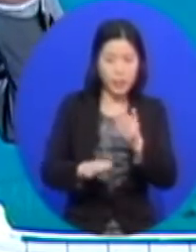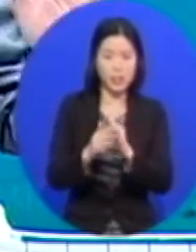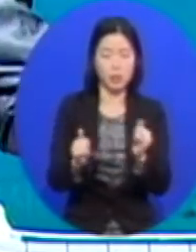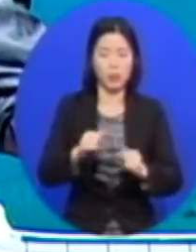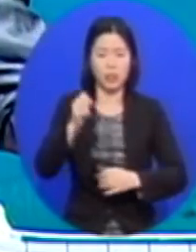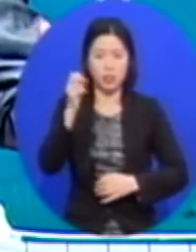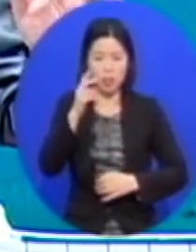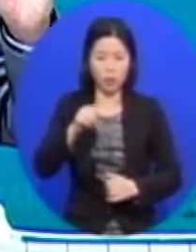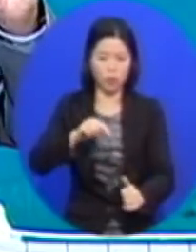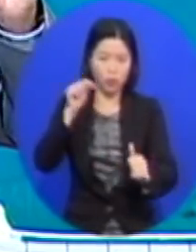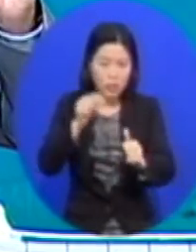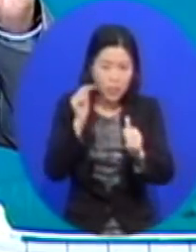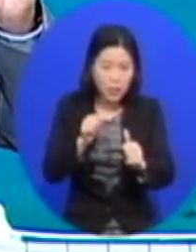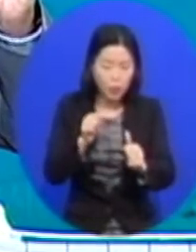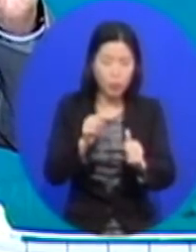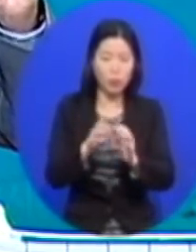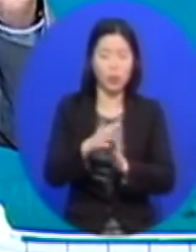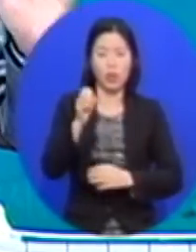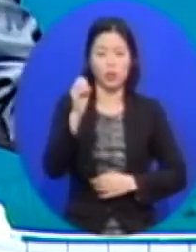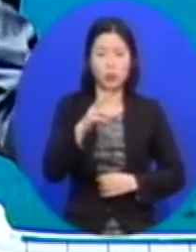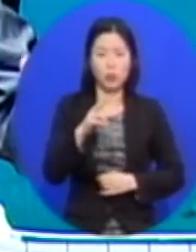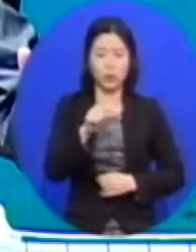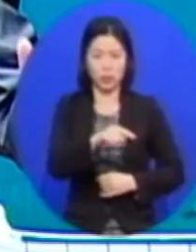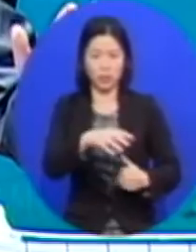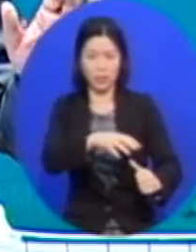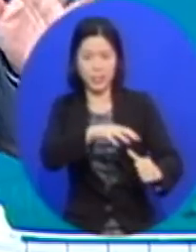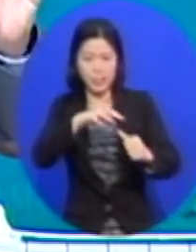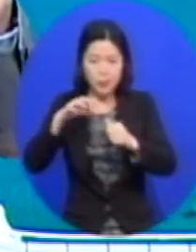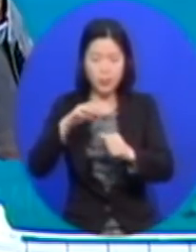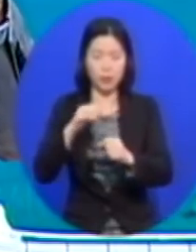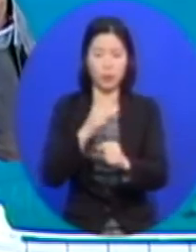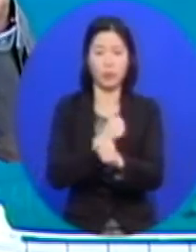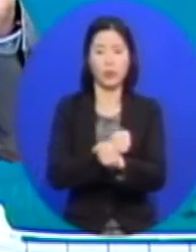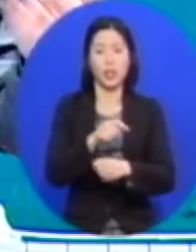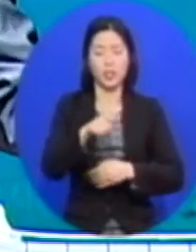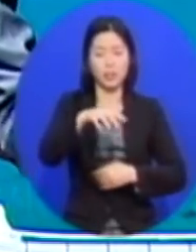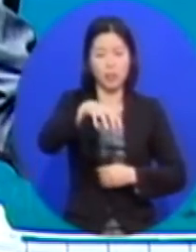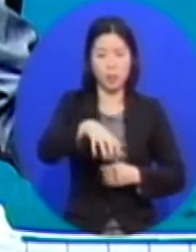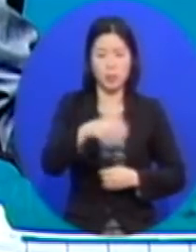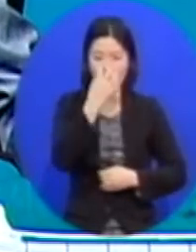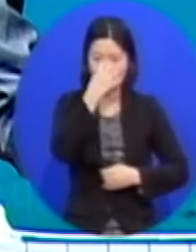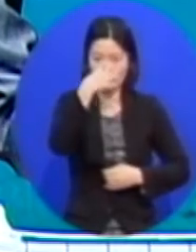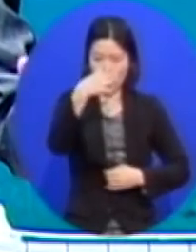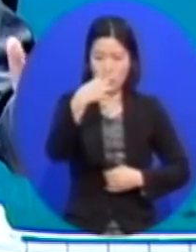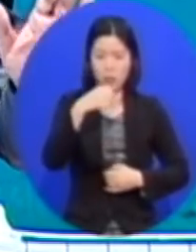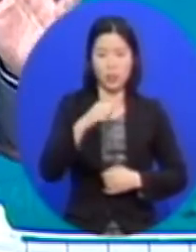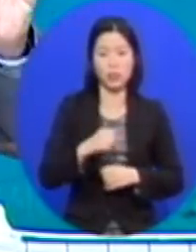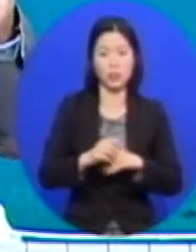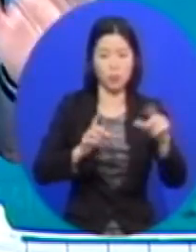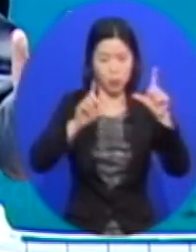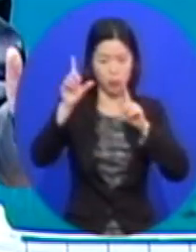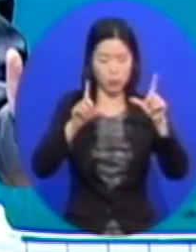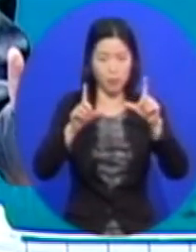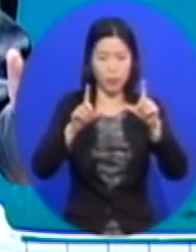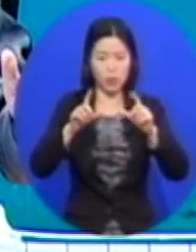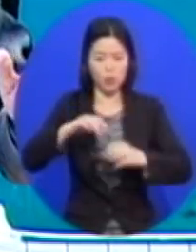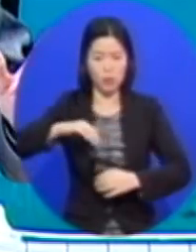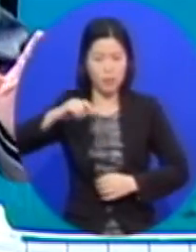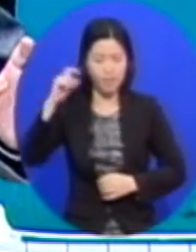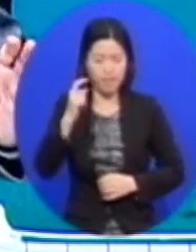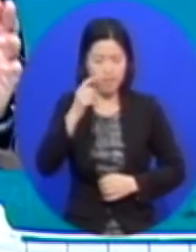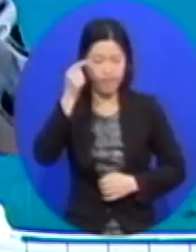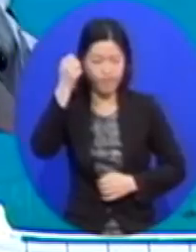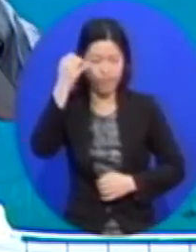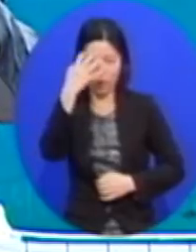자꾸 시키려고 만하고 그 그를 이용하려 그러고 그 앞에서 겸 환해지고 난폭하게 되고